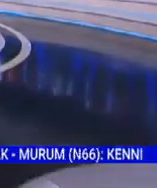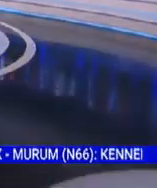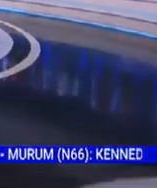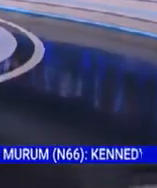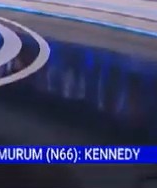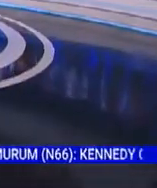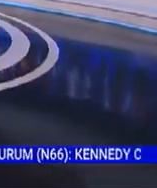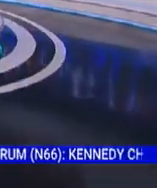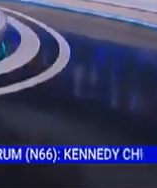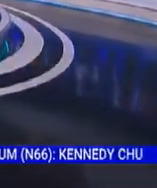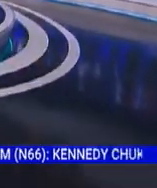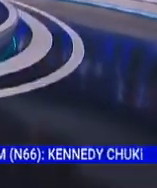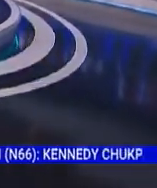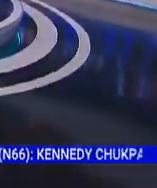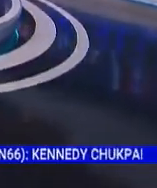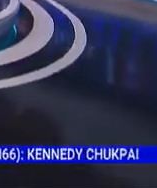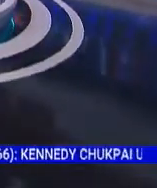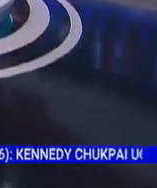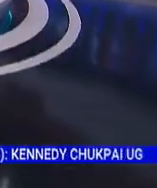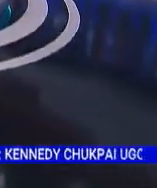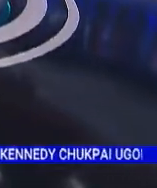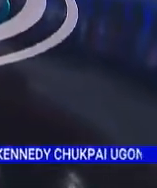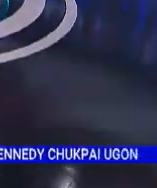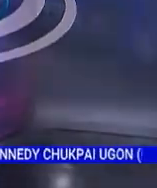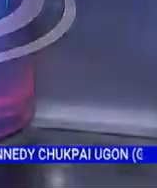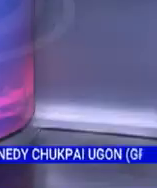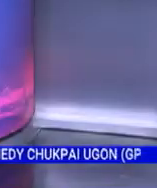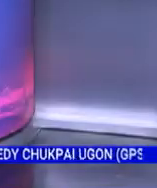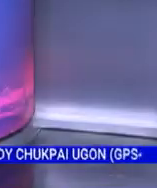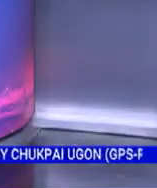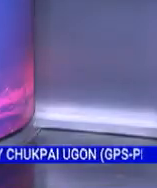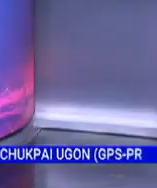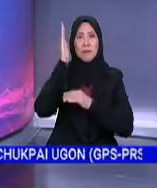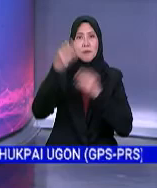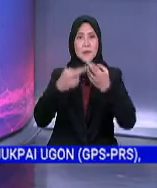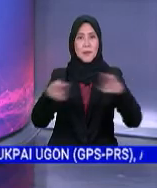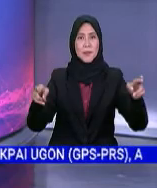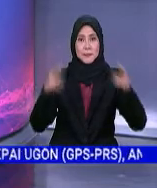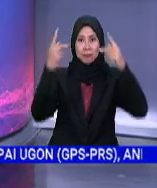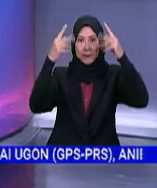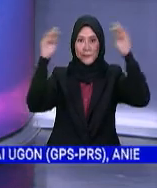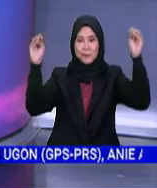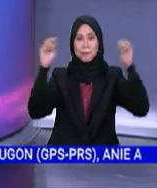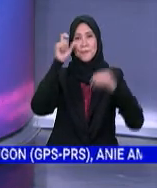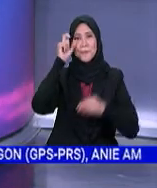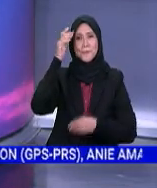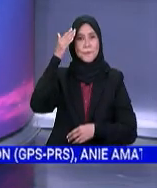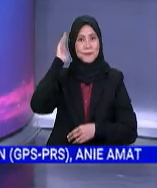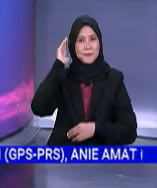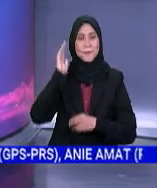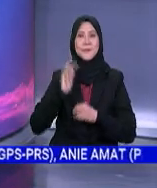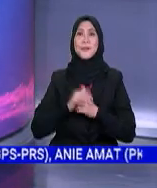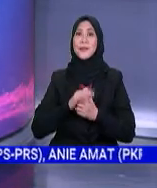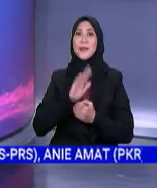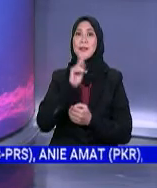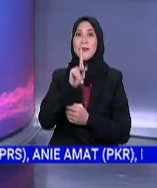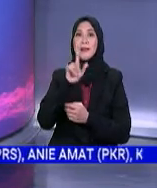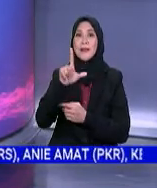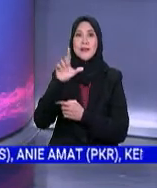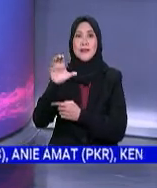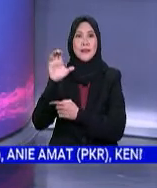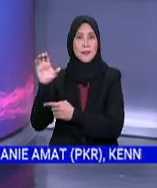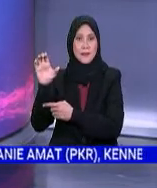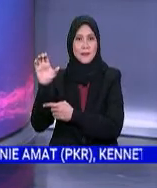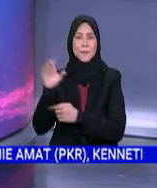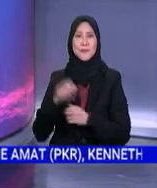Esok program 100 Hari Aspirasi Keluarga Malaysia bakal dilancarkan Perdana Menteri Datuk Seri Ismail Sabri Yaakob di Pusat Konvensyen